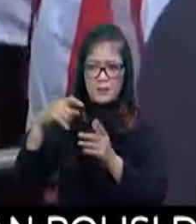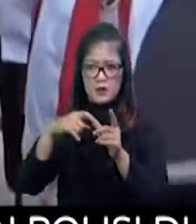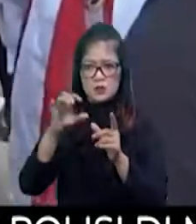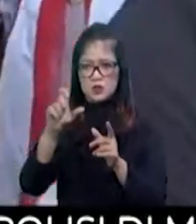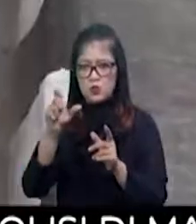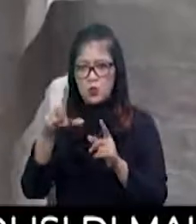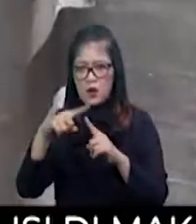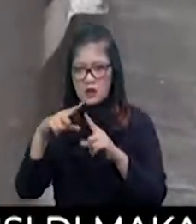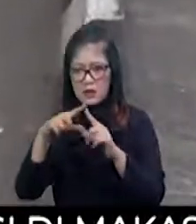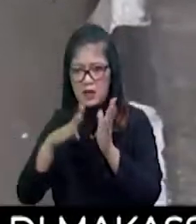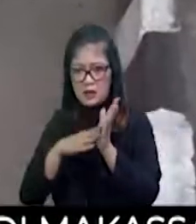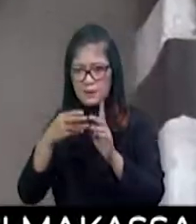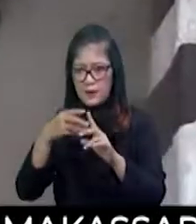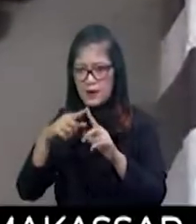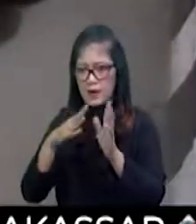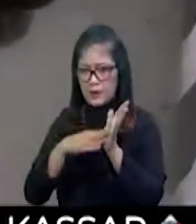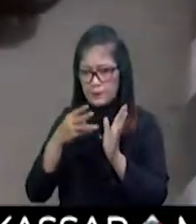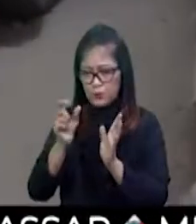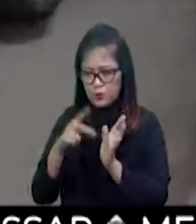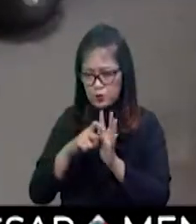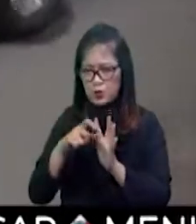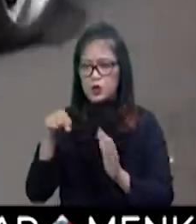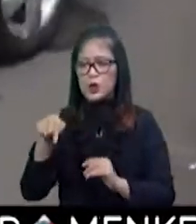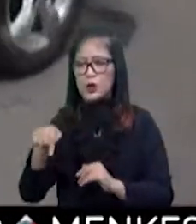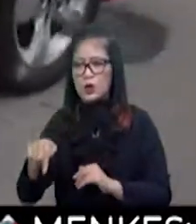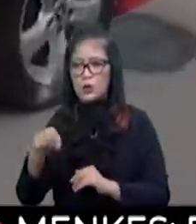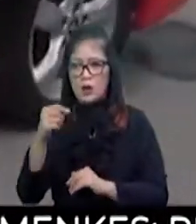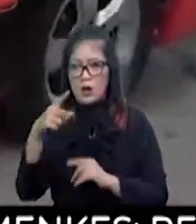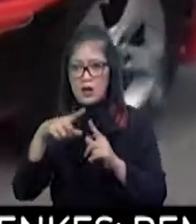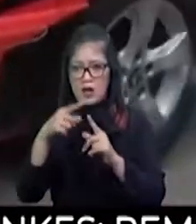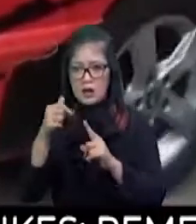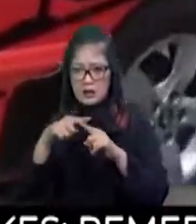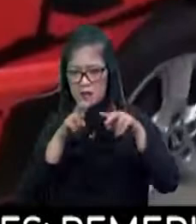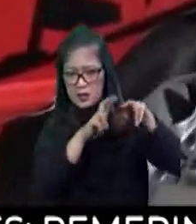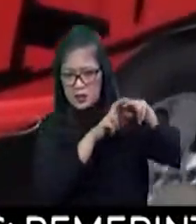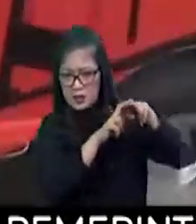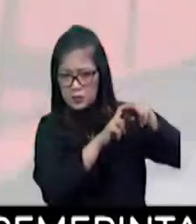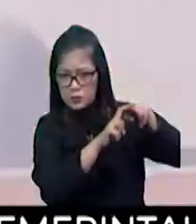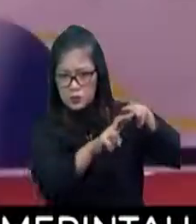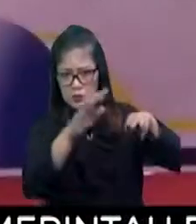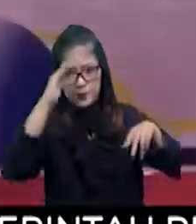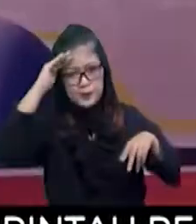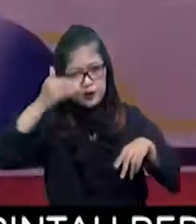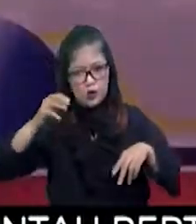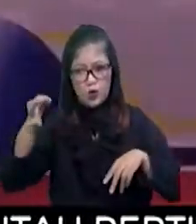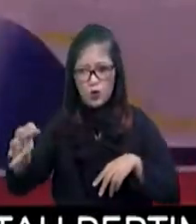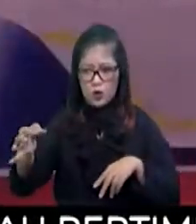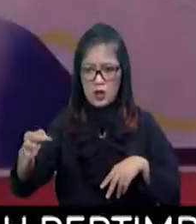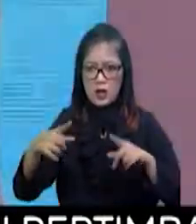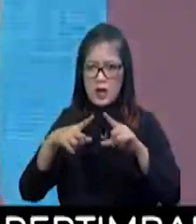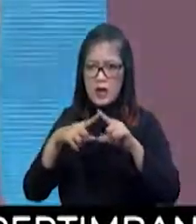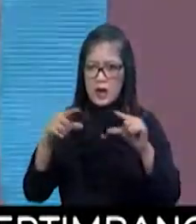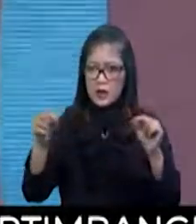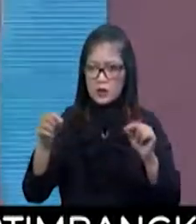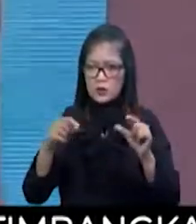LRT, teman bus, dan angkutan kota. Menteri Perhubungan juga meluncurkan Kartu Sakti Rp25.000